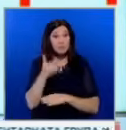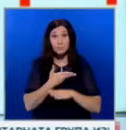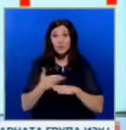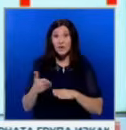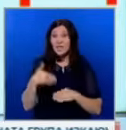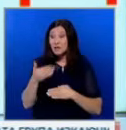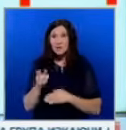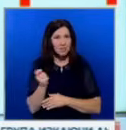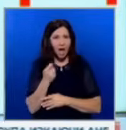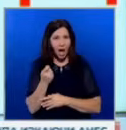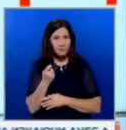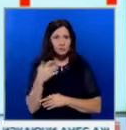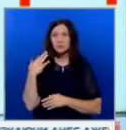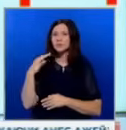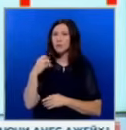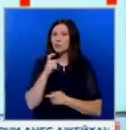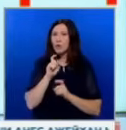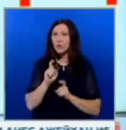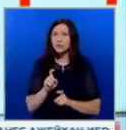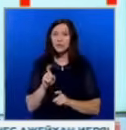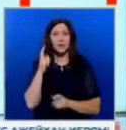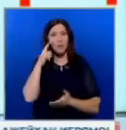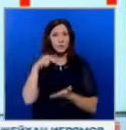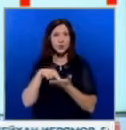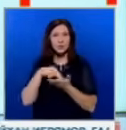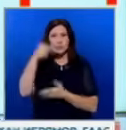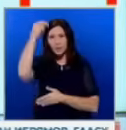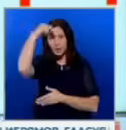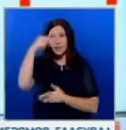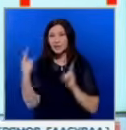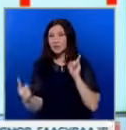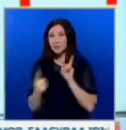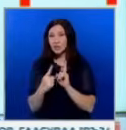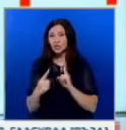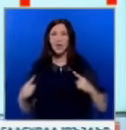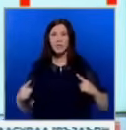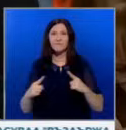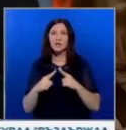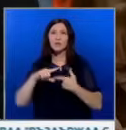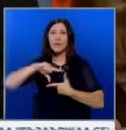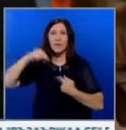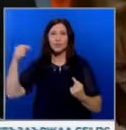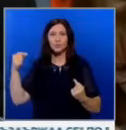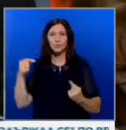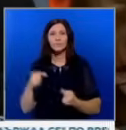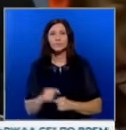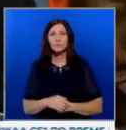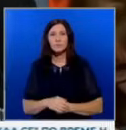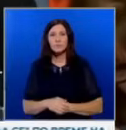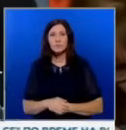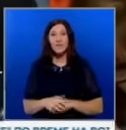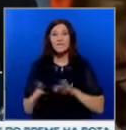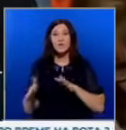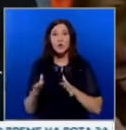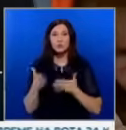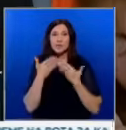проведени след август. Президентът коментира и позицията на България за срещата на върха на НАТО. Вероятността